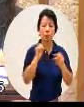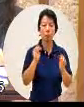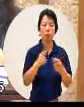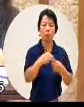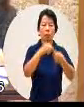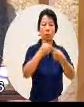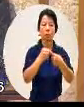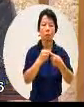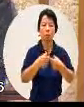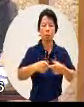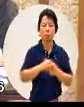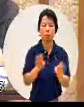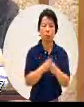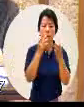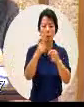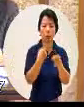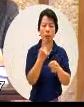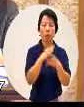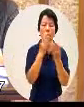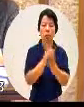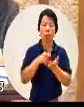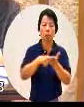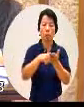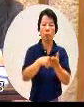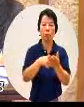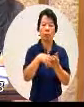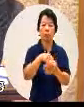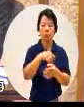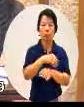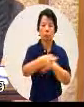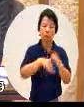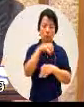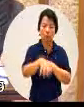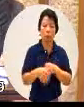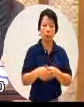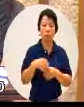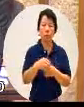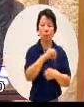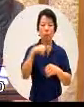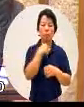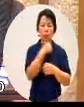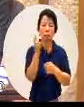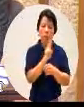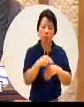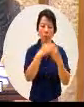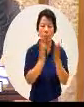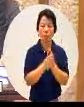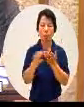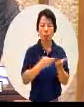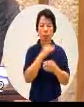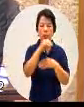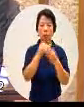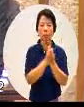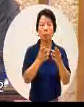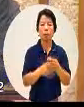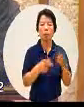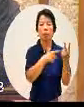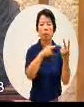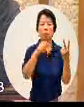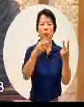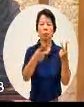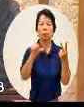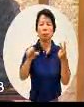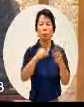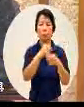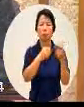園的部分呢跟蕭議員的立場一樣爭取經濟部能源局還有台電呢把它的售價呢要提高從2.25提高到2.